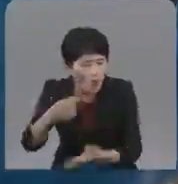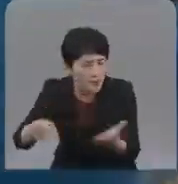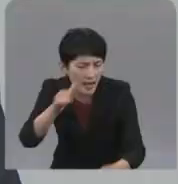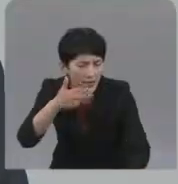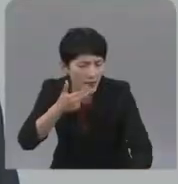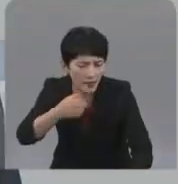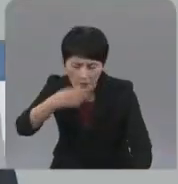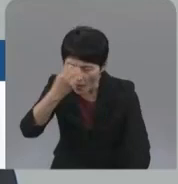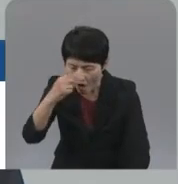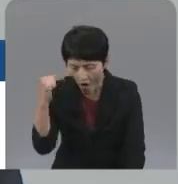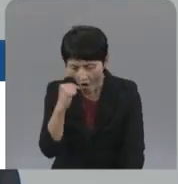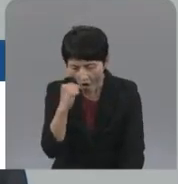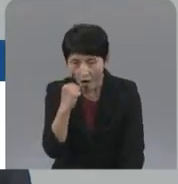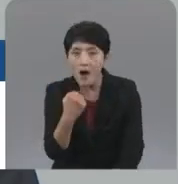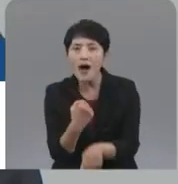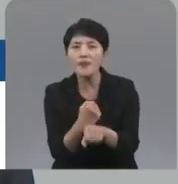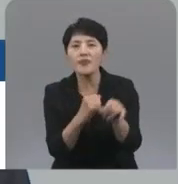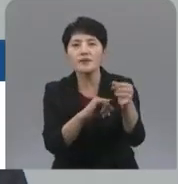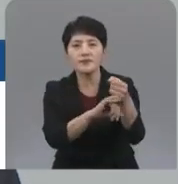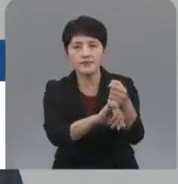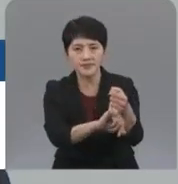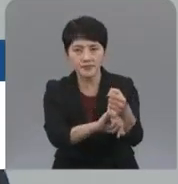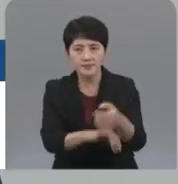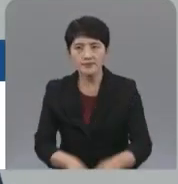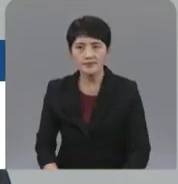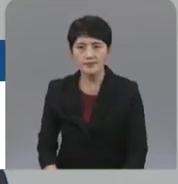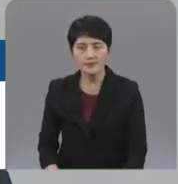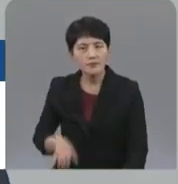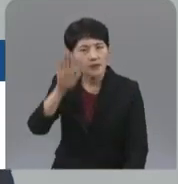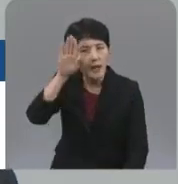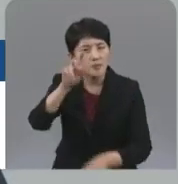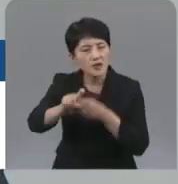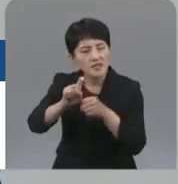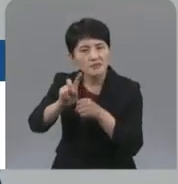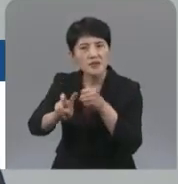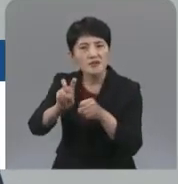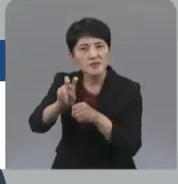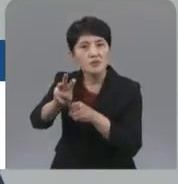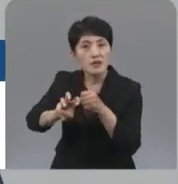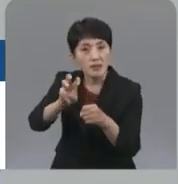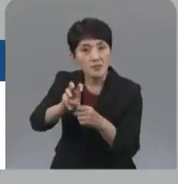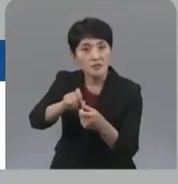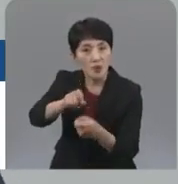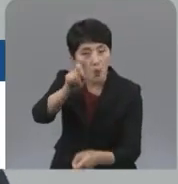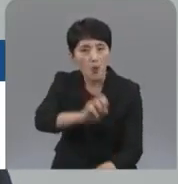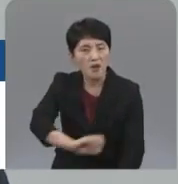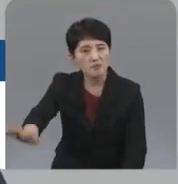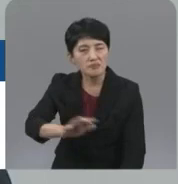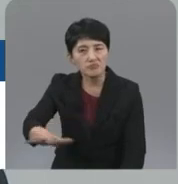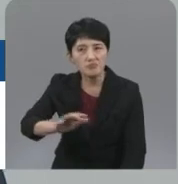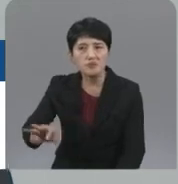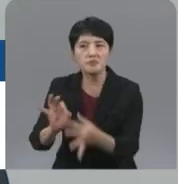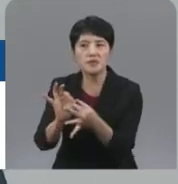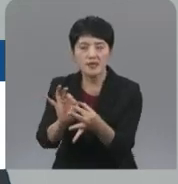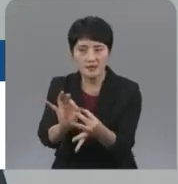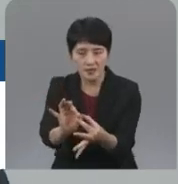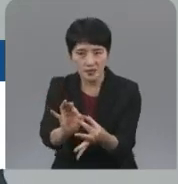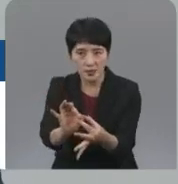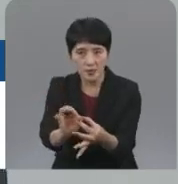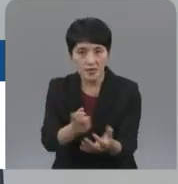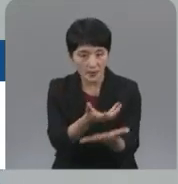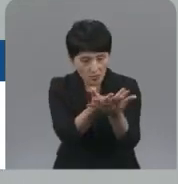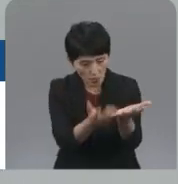tritium, les eaux seront ensuite diluées avant leur évacuation dans l'océan via un tunnel sous-marin. Actuellement,